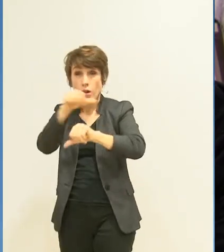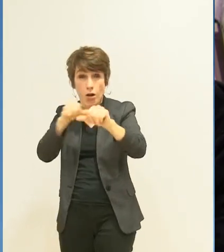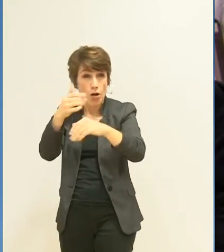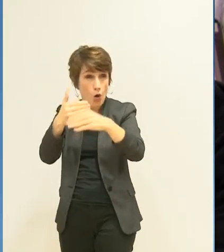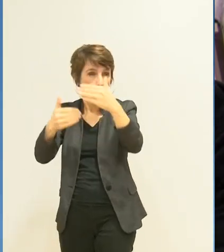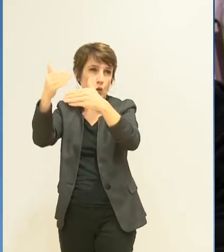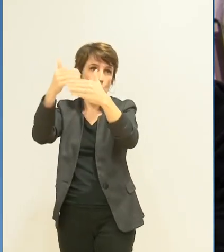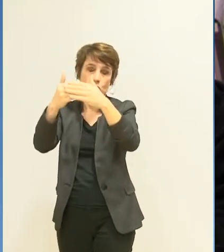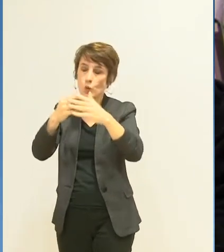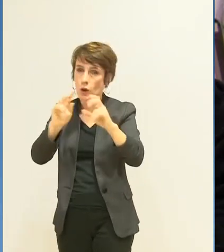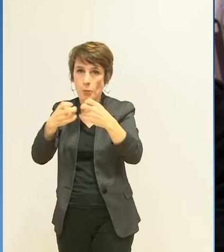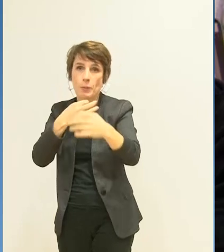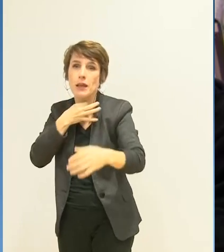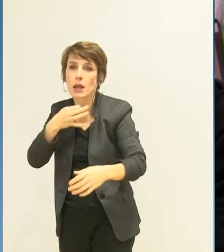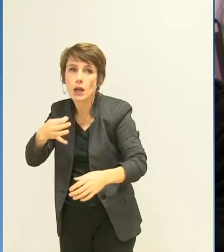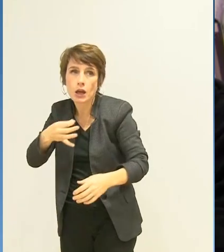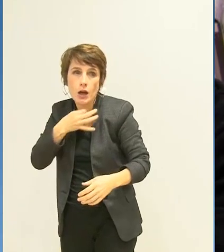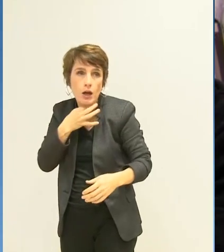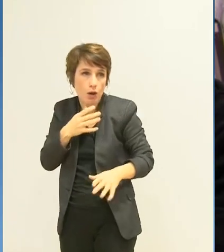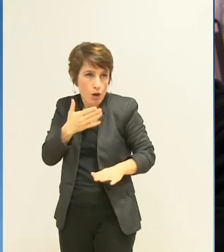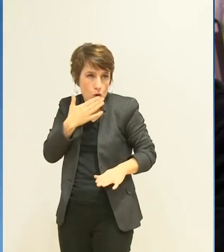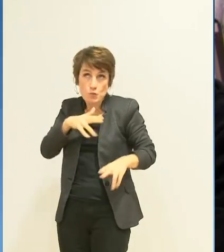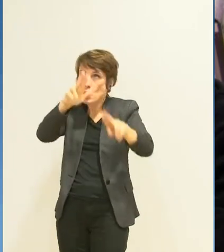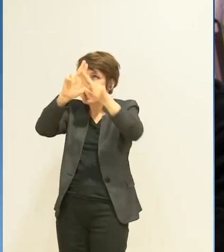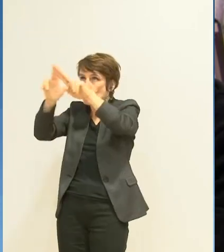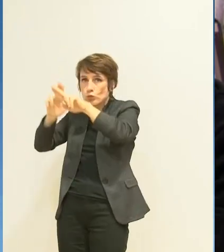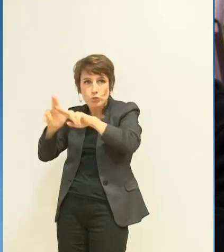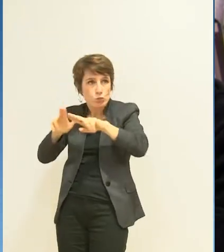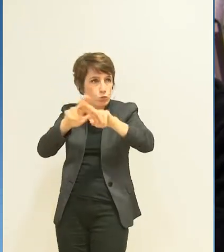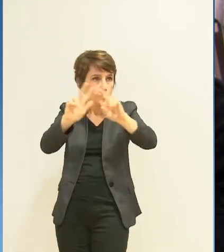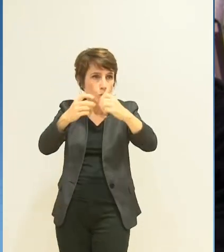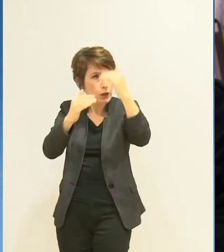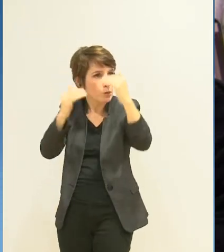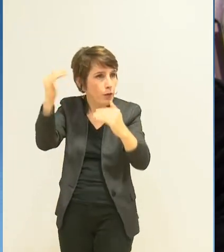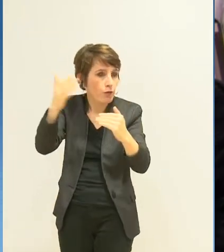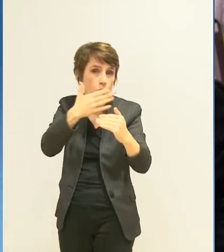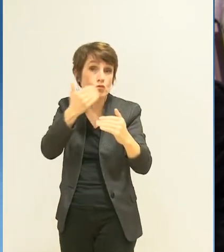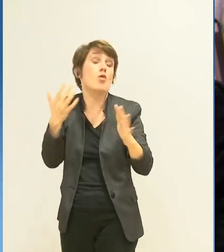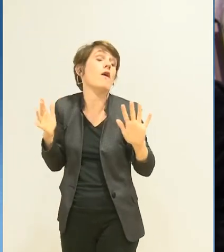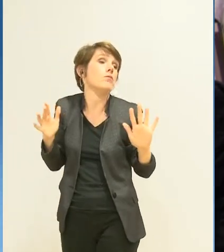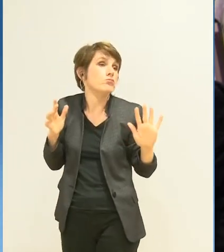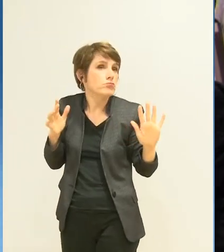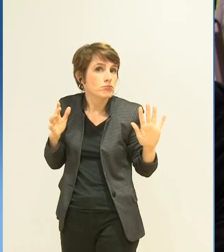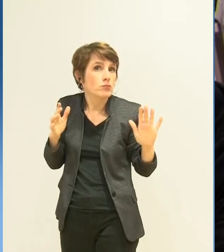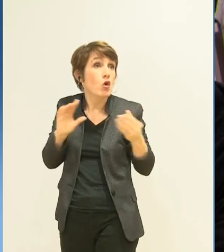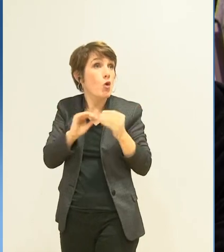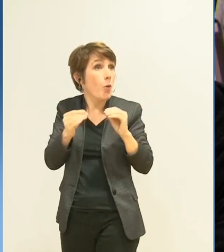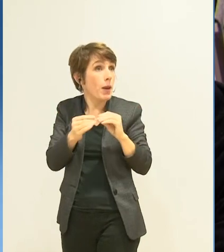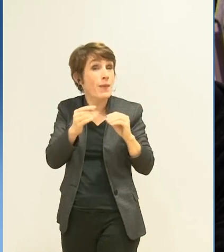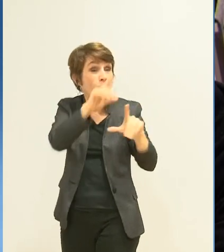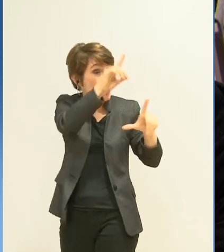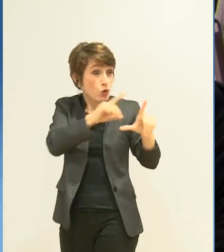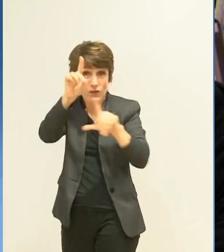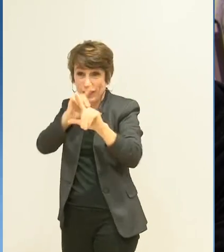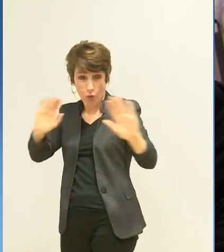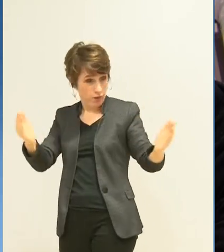de la rénovation réhabilitation aux normes actuelles du moins les habitants de la villeneuve n'ont jamais eu en main les éléments